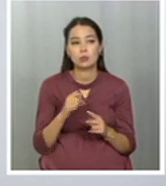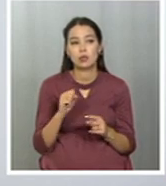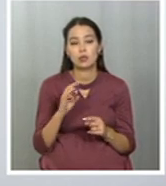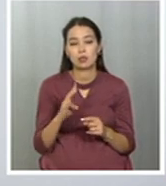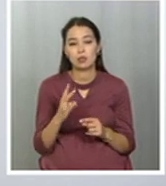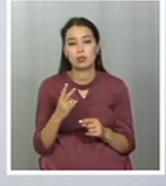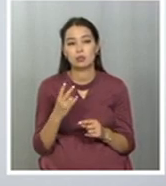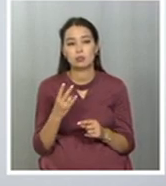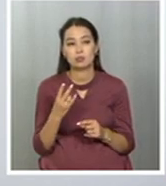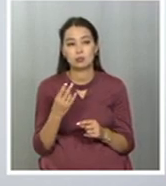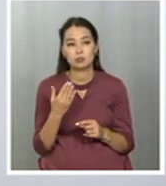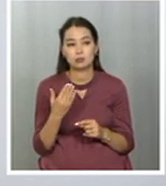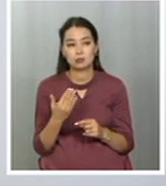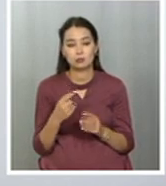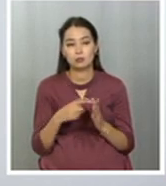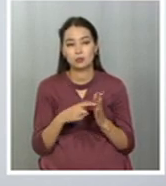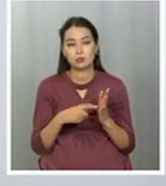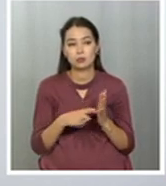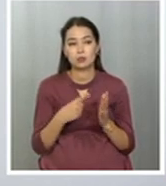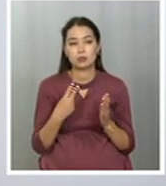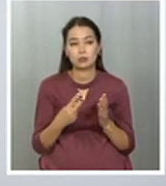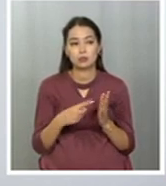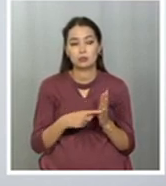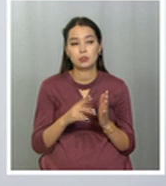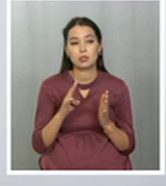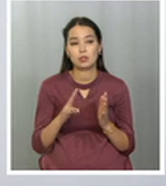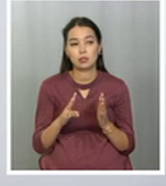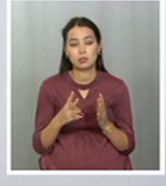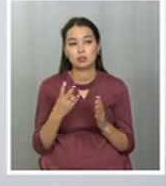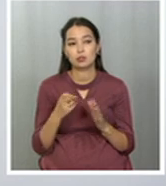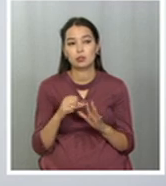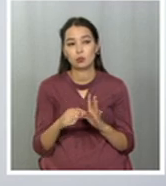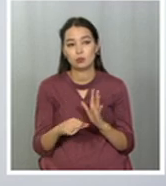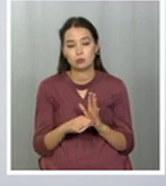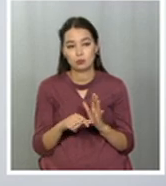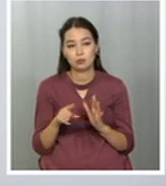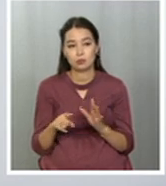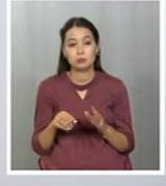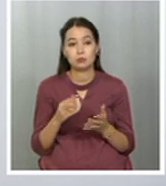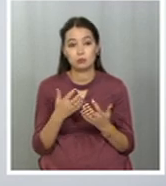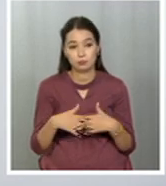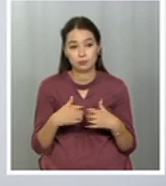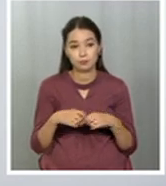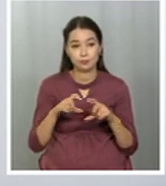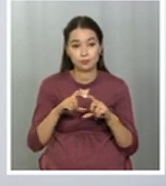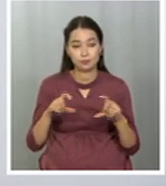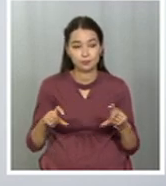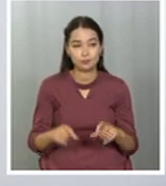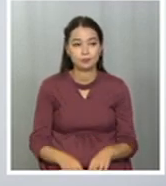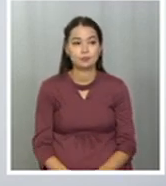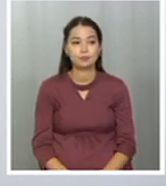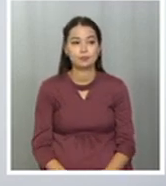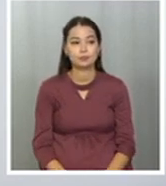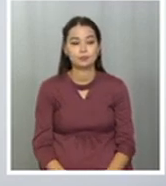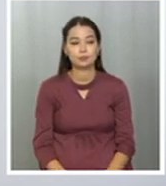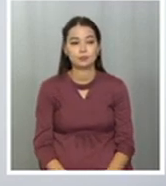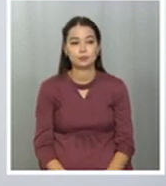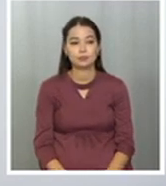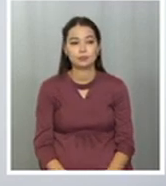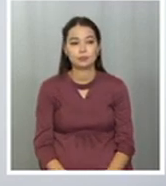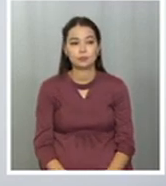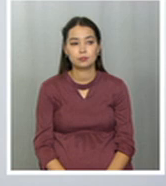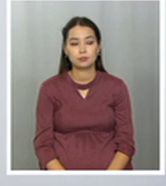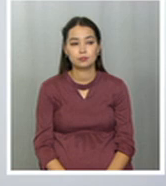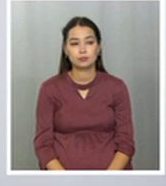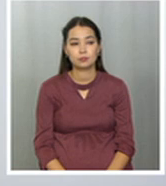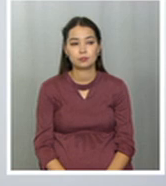бөлінген 2 көбейтілген N тұр тең 216-ға. Енді осыдан N-ді табайық. А1 қосылған